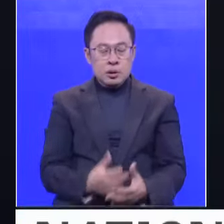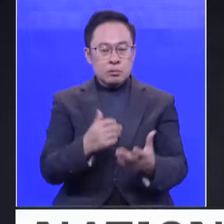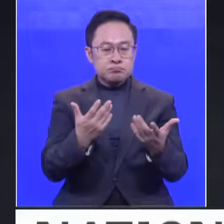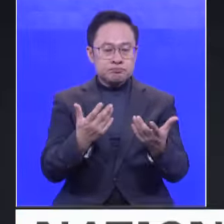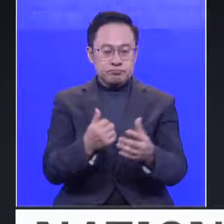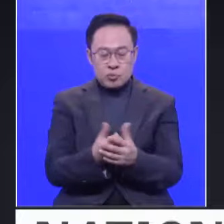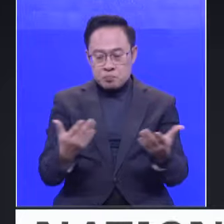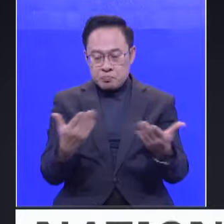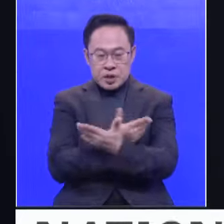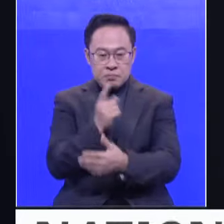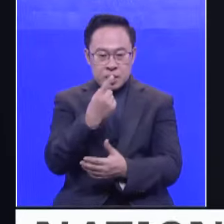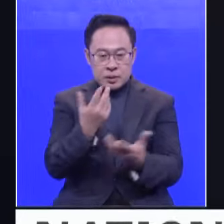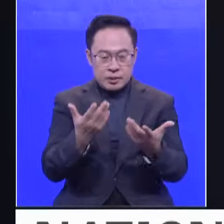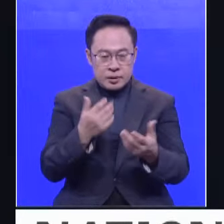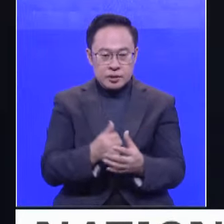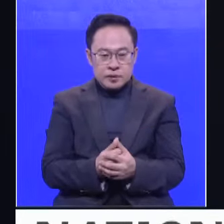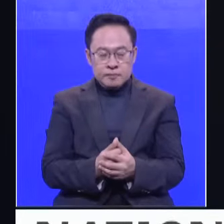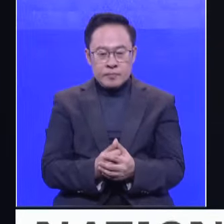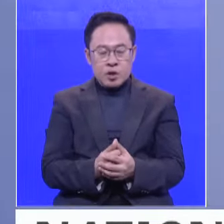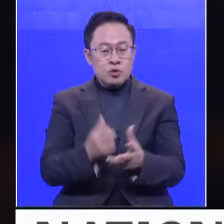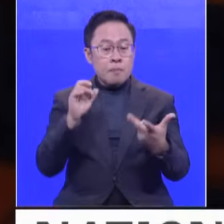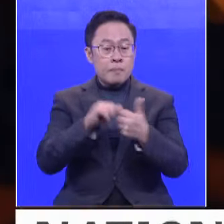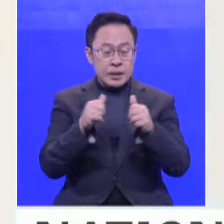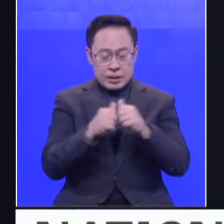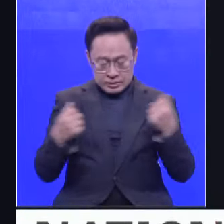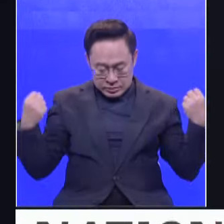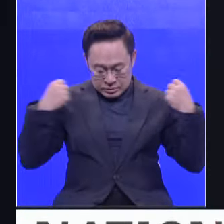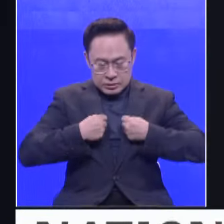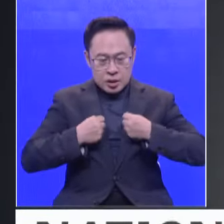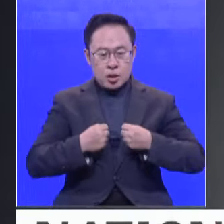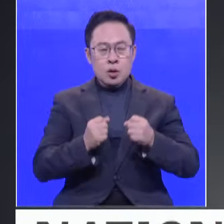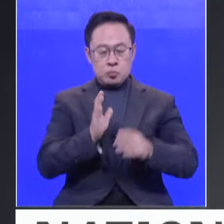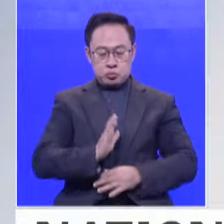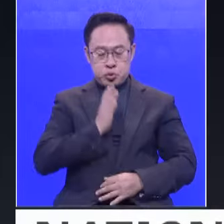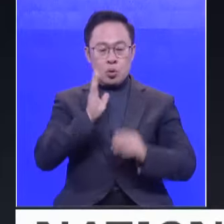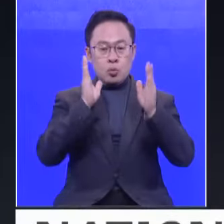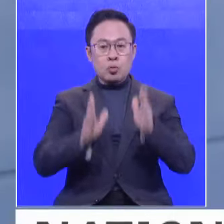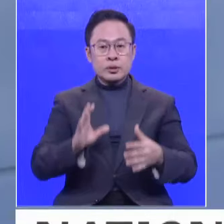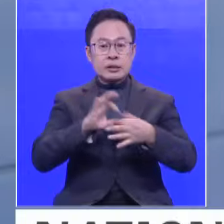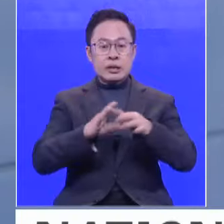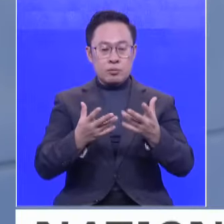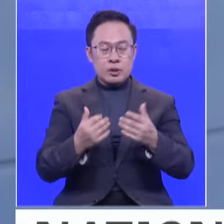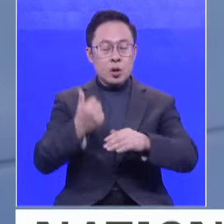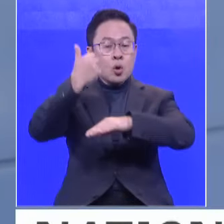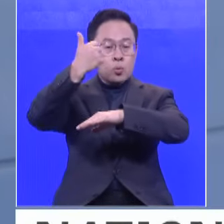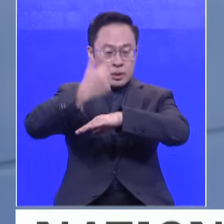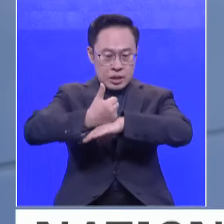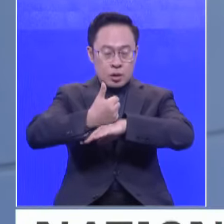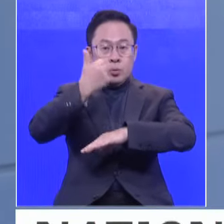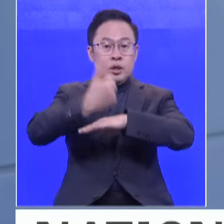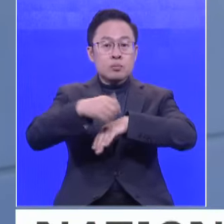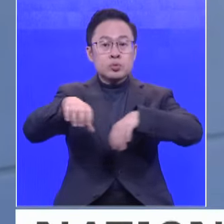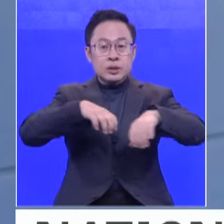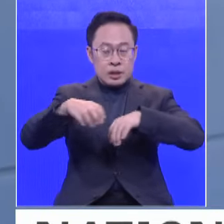ส่วนอีกฝั่งนึงเนี่ยนะครับเรื่องของดราม่าชุดเนี่ยนะครับคุณธนาชัยประสิทธิ์หัวหน้าคณะนักกีฬาไทยนะครับก็บอกว่าชุ